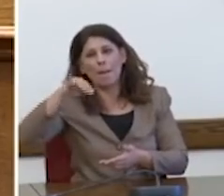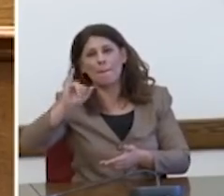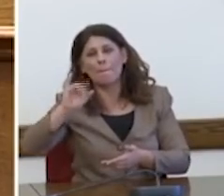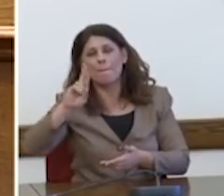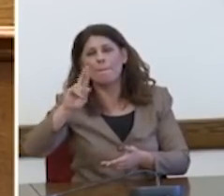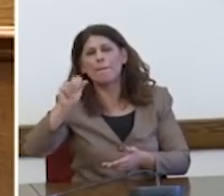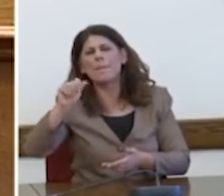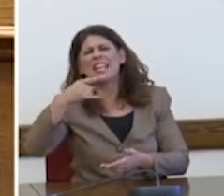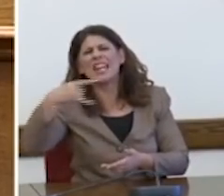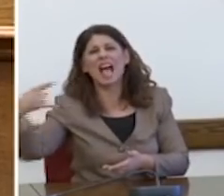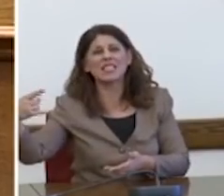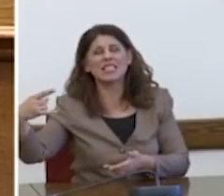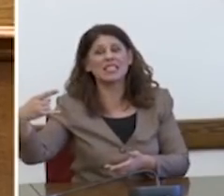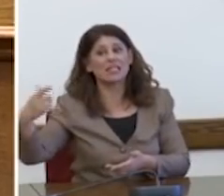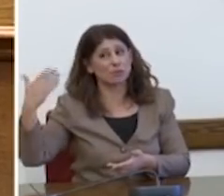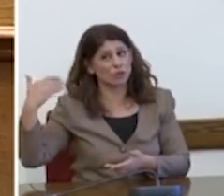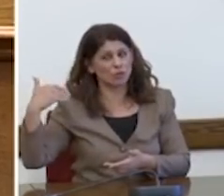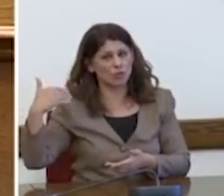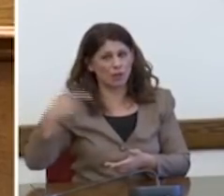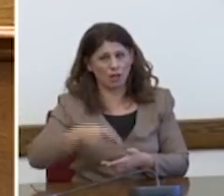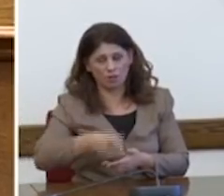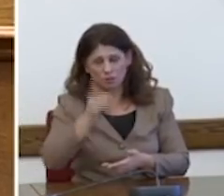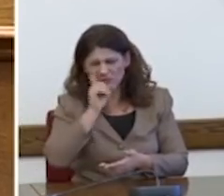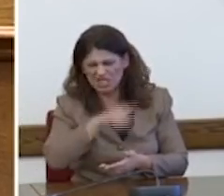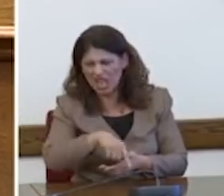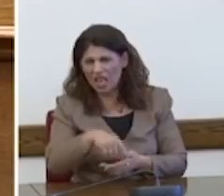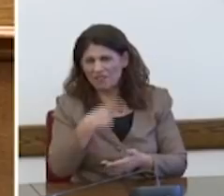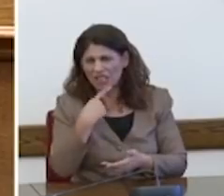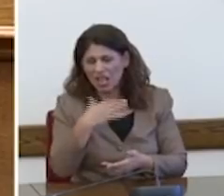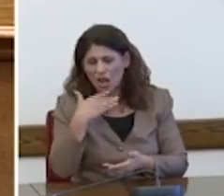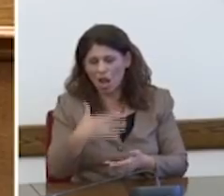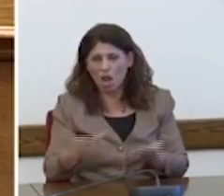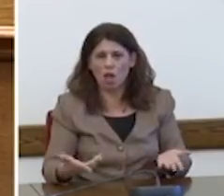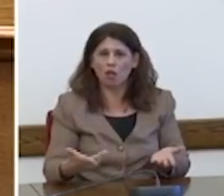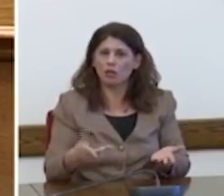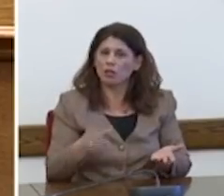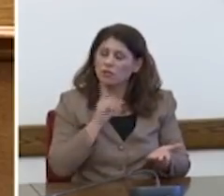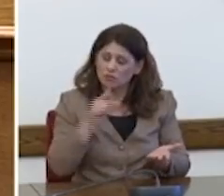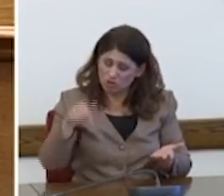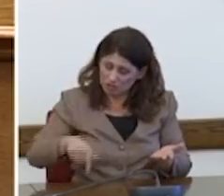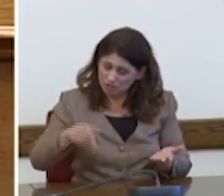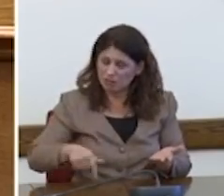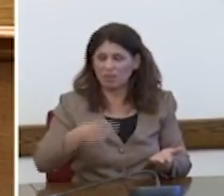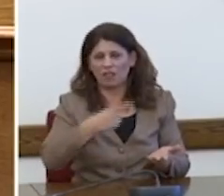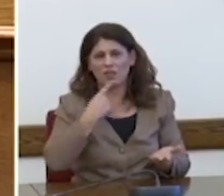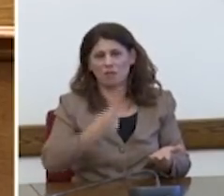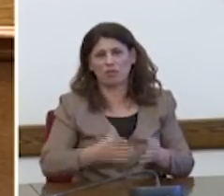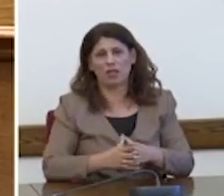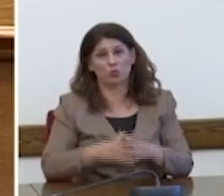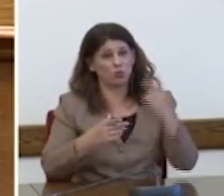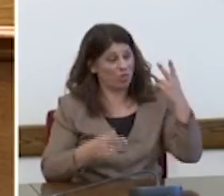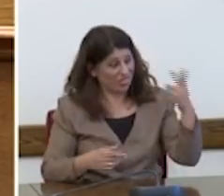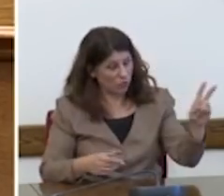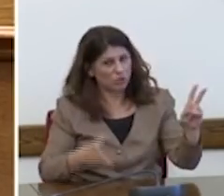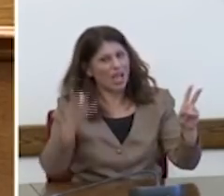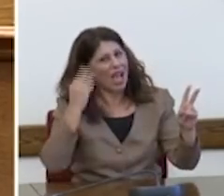Ραφάλ. Κάλπικους ισχυρισμούς παρόμοιους με τους σημερινούς, τους δικούς σας, άκουγε